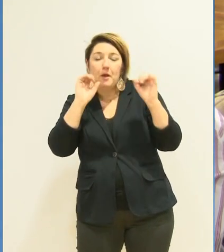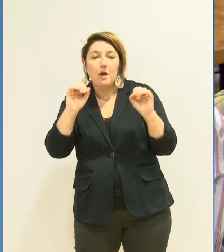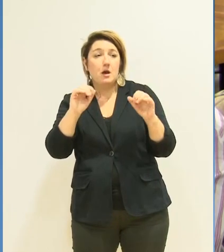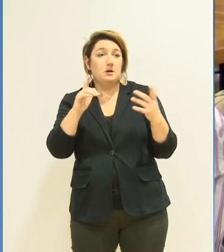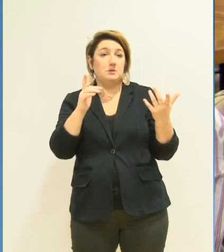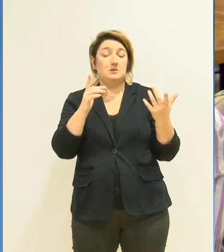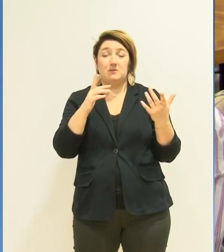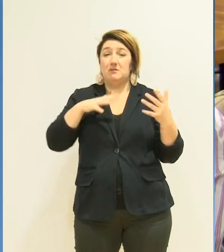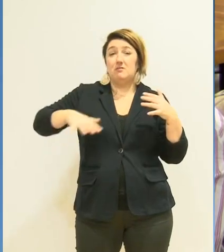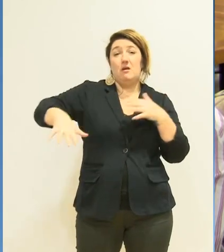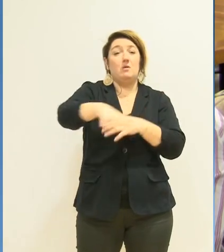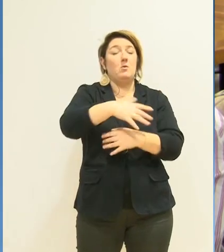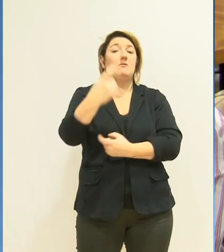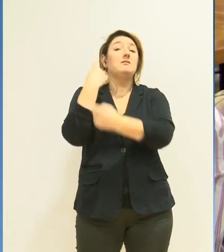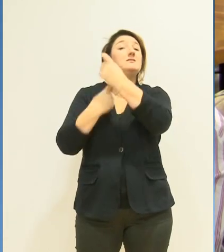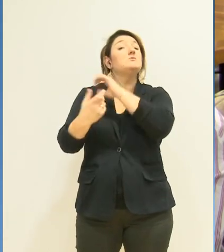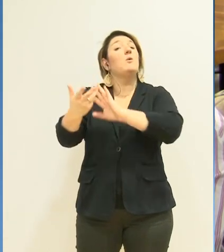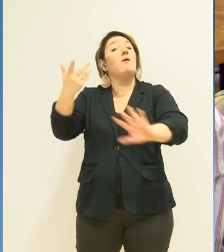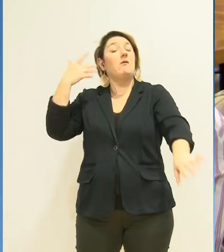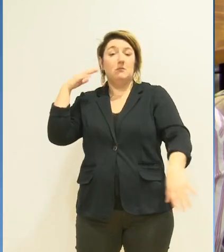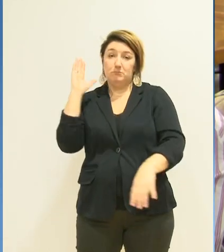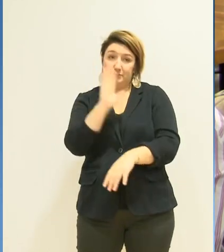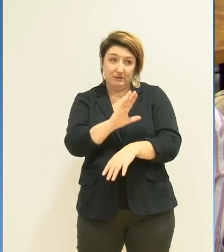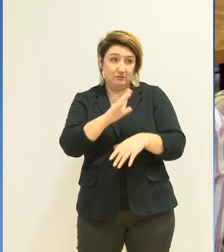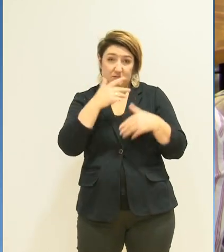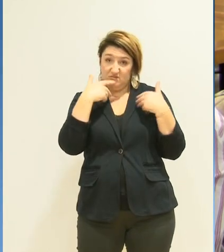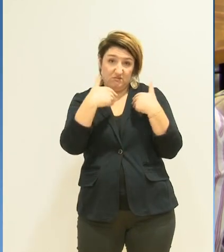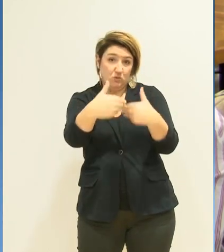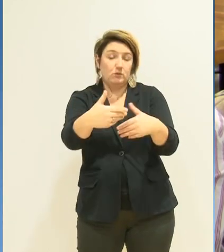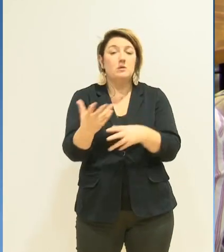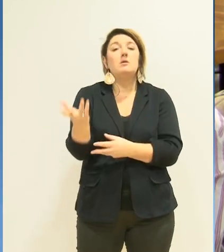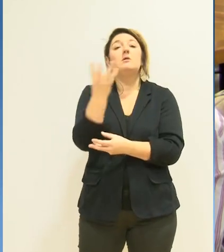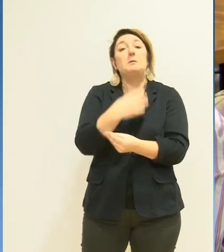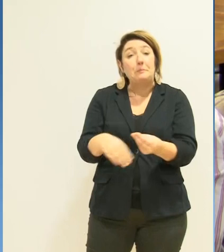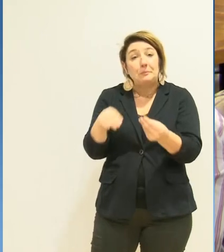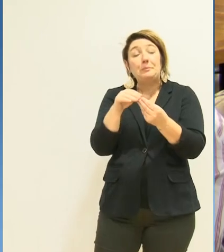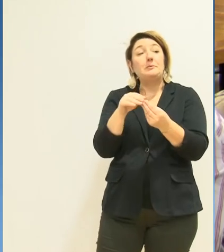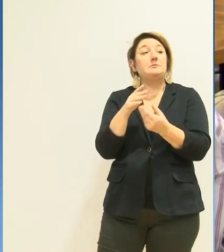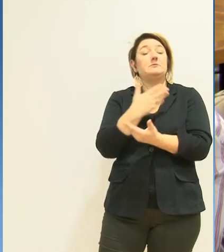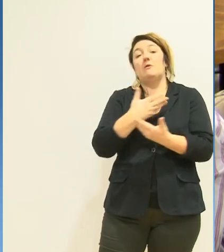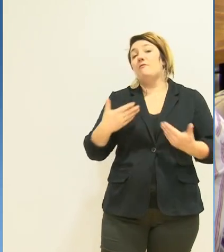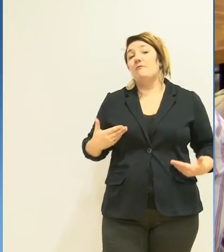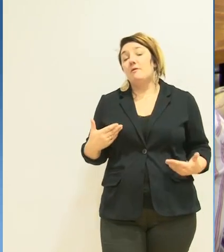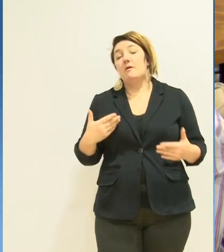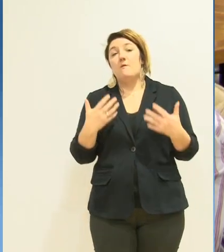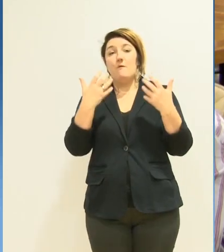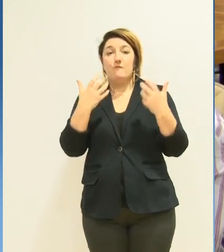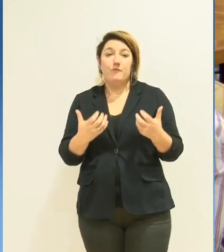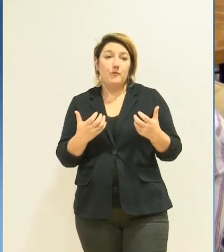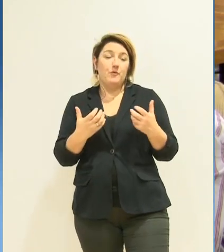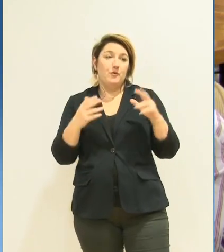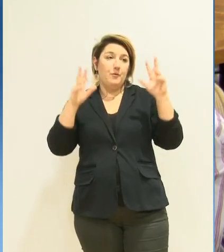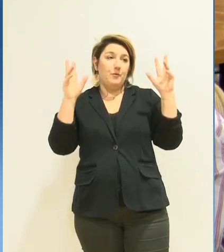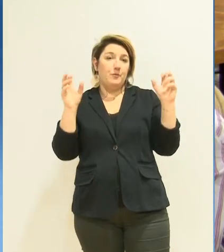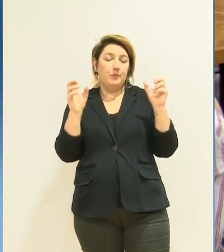de notre territoire dont il s'agit et puis enfin c'est la question d'intégrer ce qu'on appelle les villes des courtes